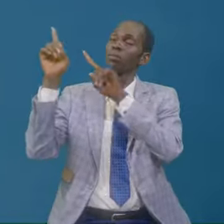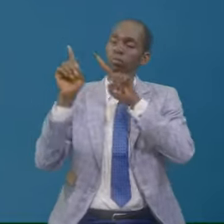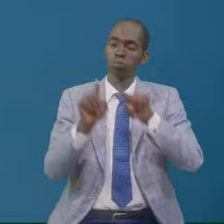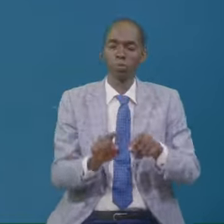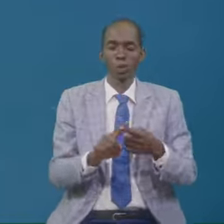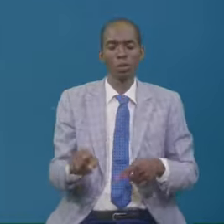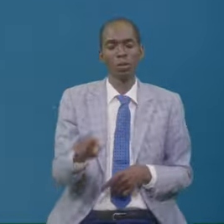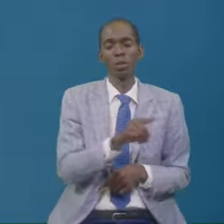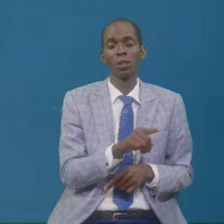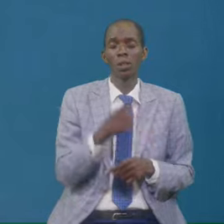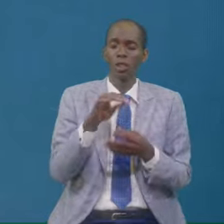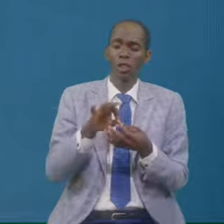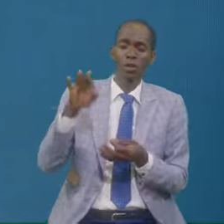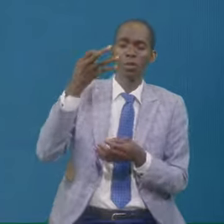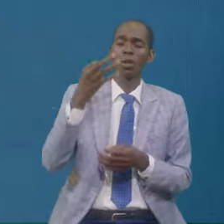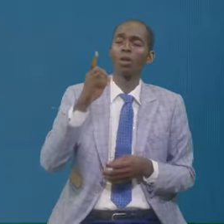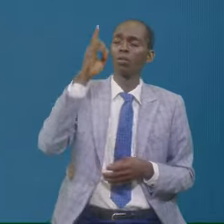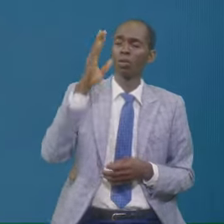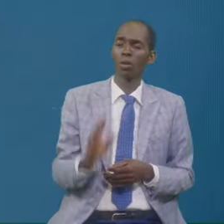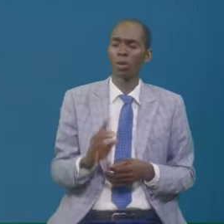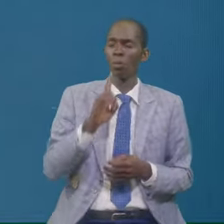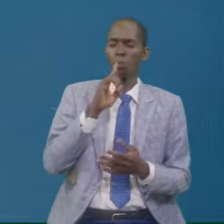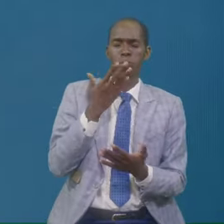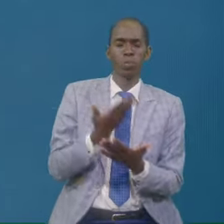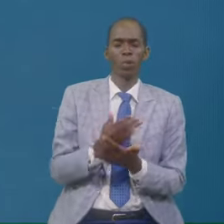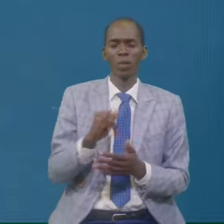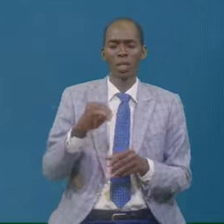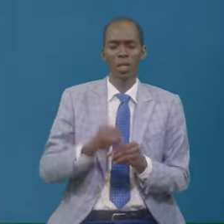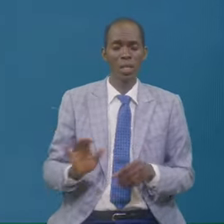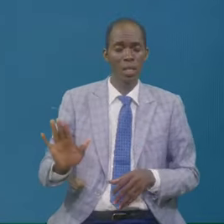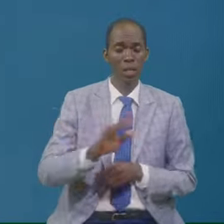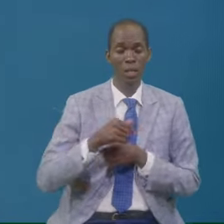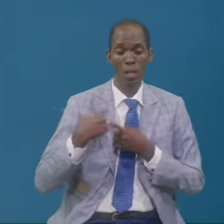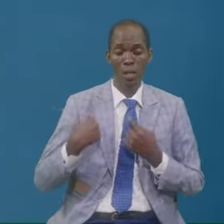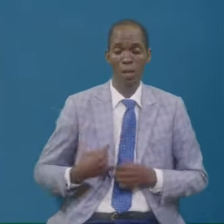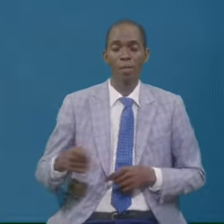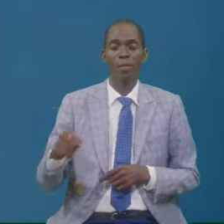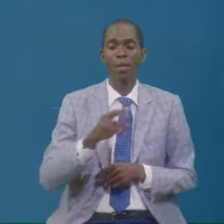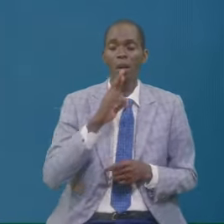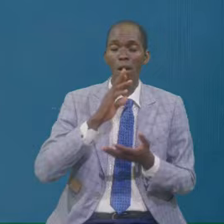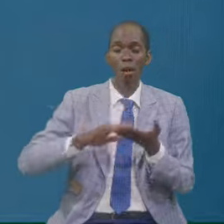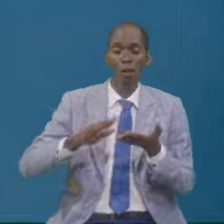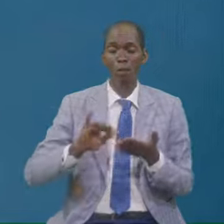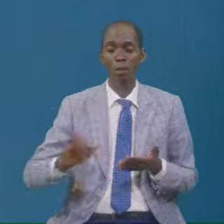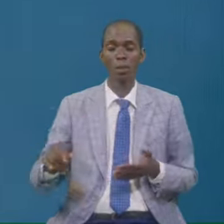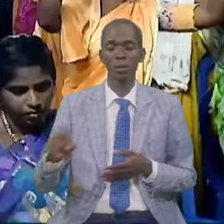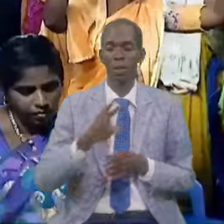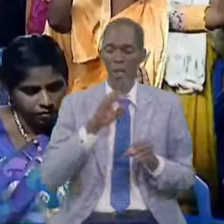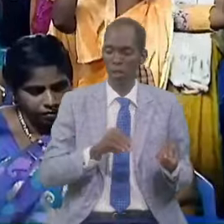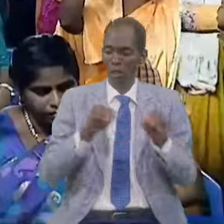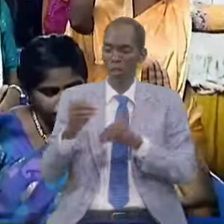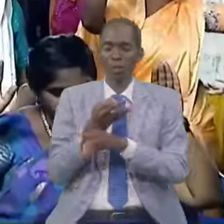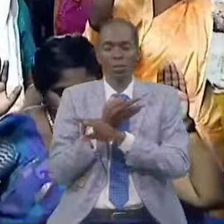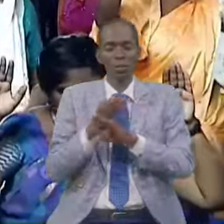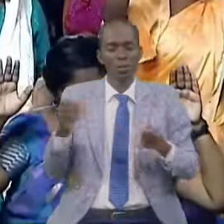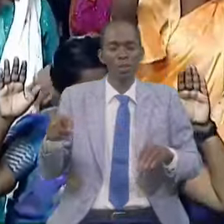of God bearing witness in their hearts. They are forgiven. They are set free. They are saved. దేవుని ఆత్మ